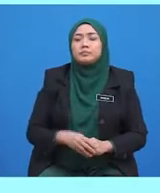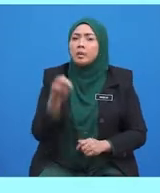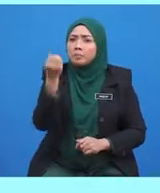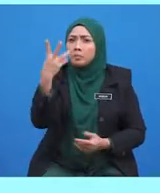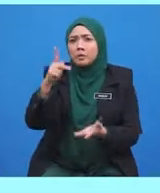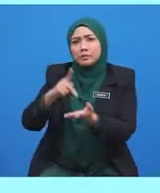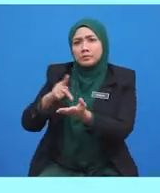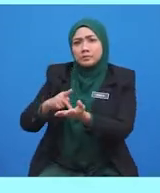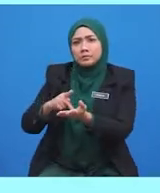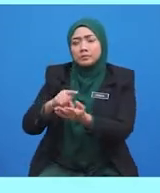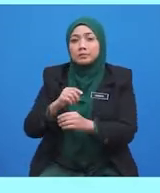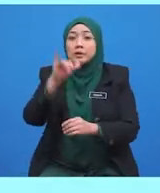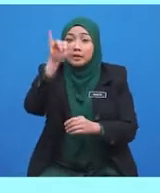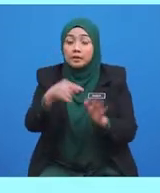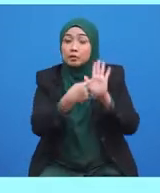Berapakah bilangannya?